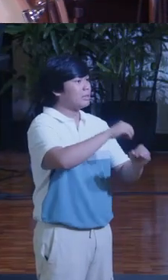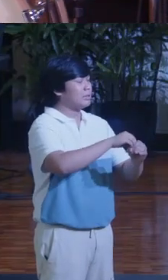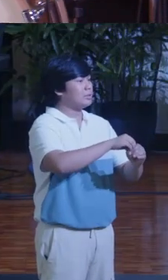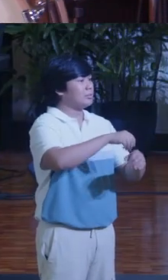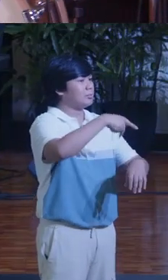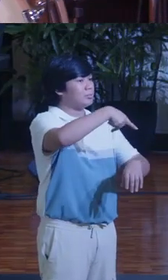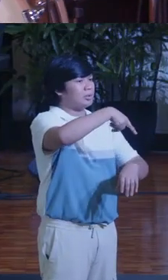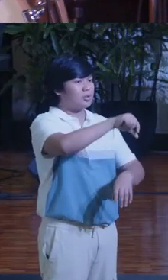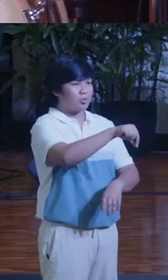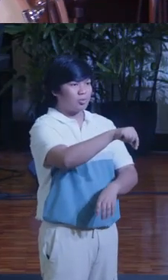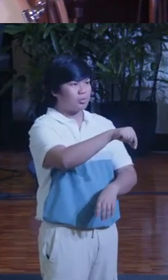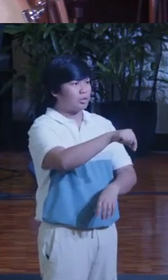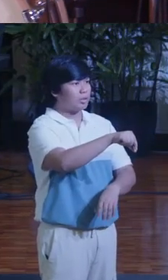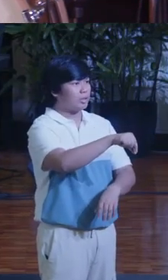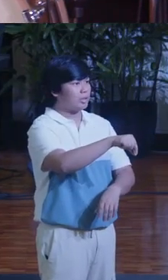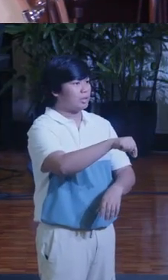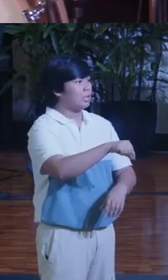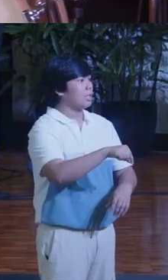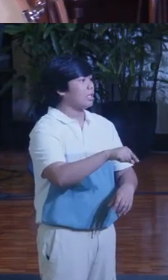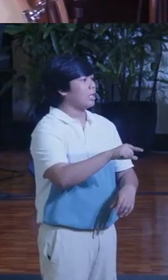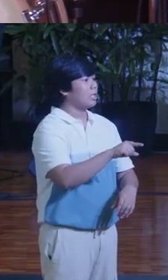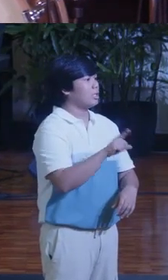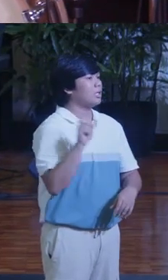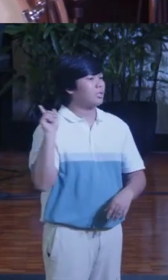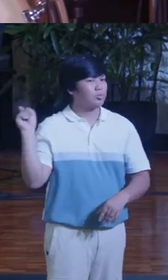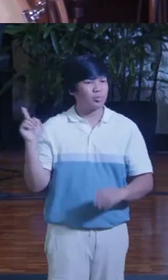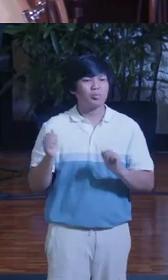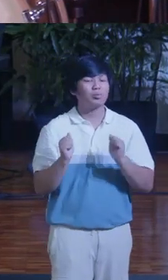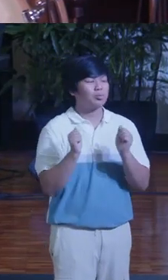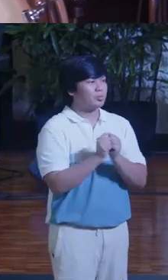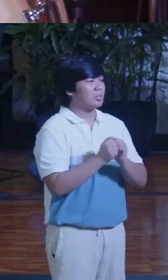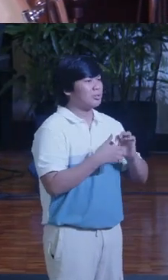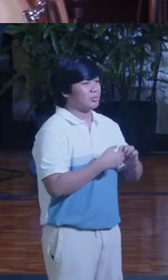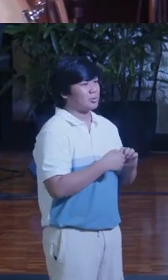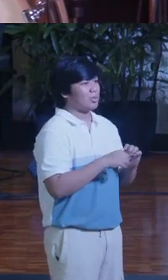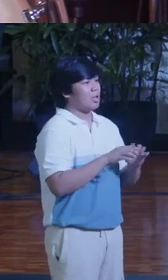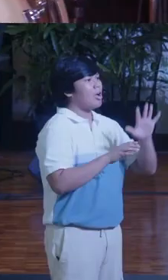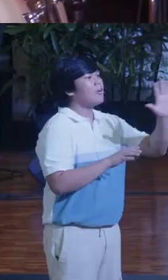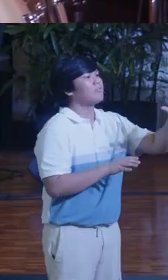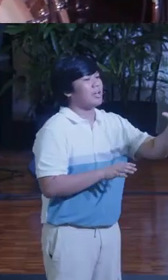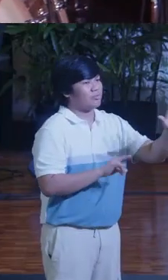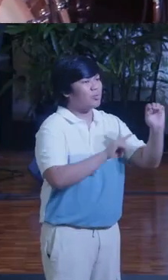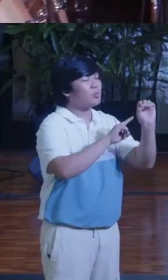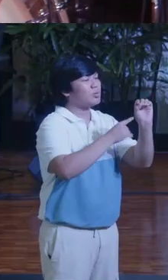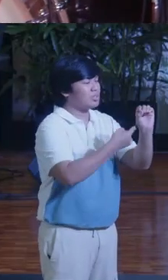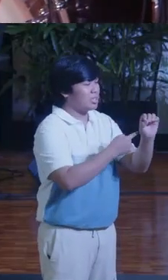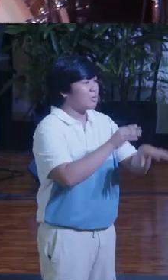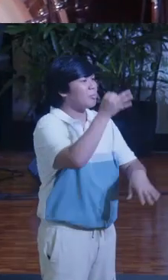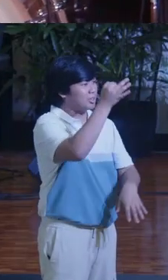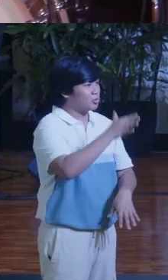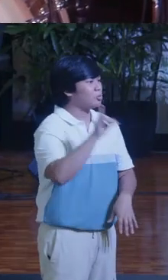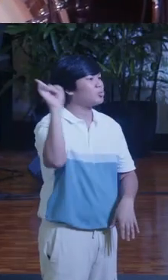kami po ay tinawag upang maging pastor. 5 po kaming original.